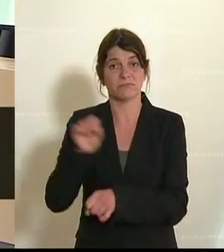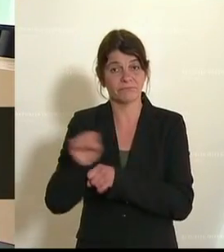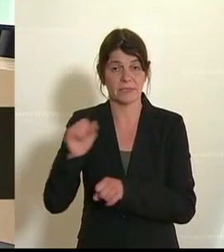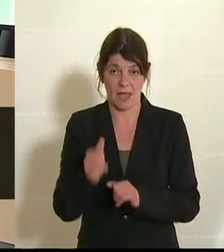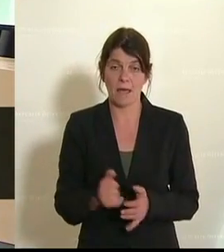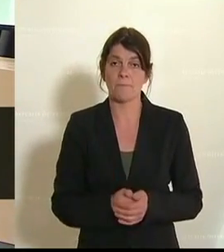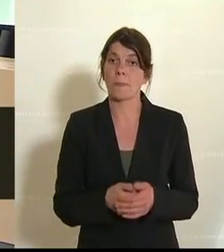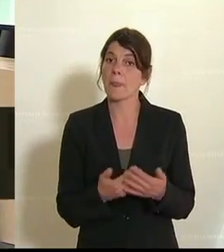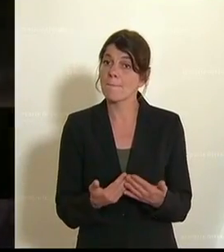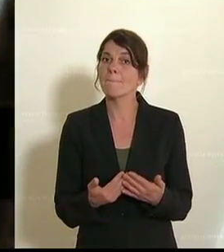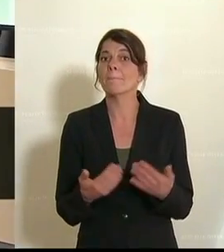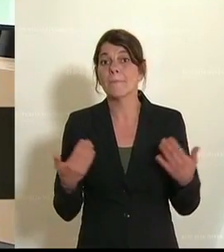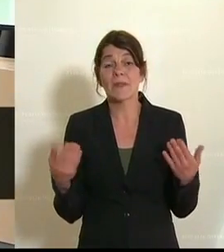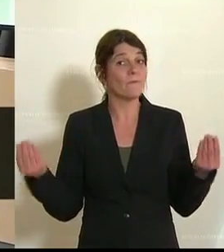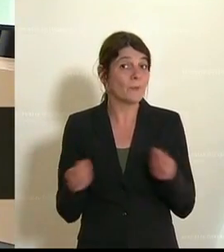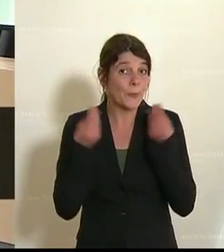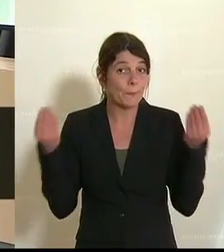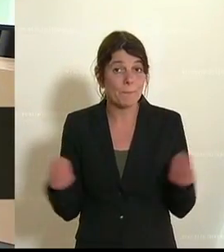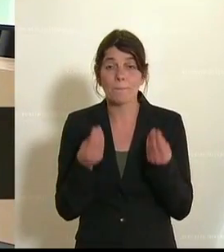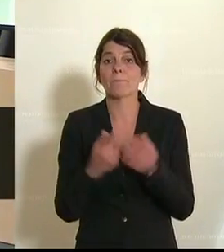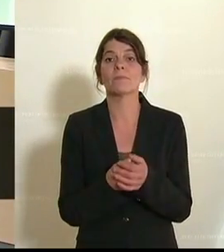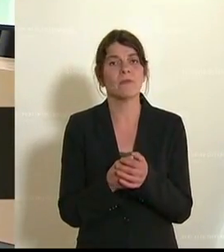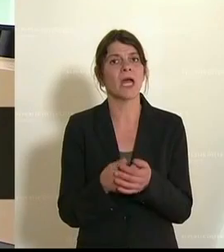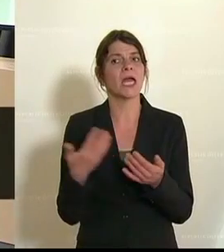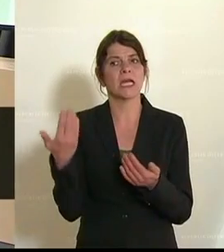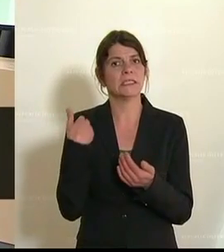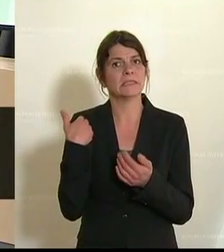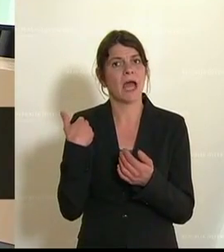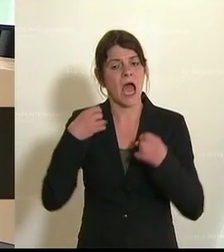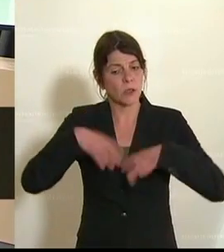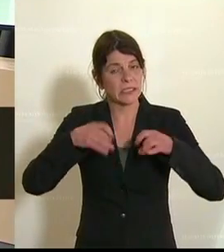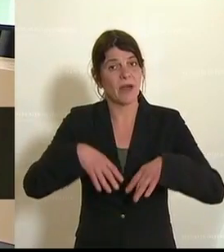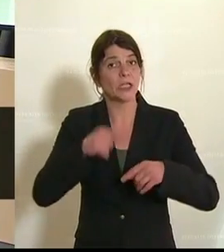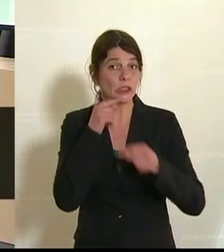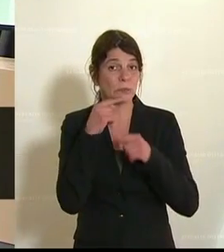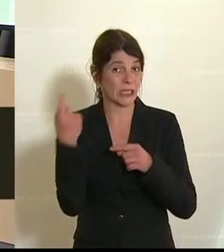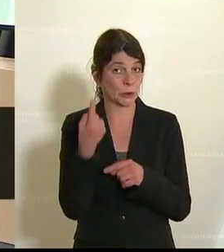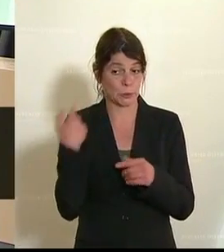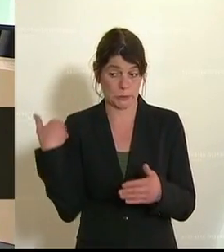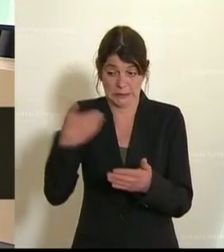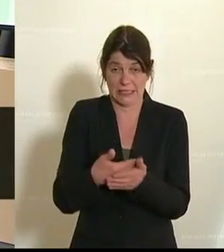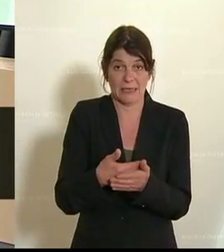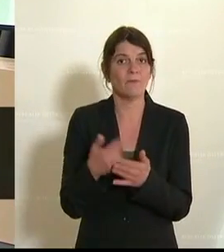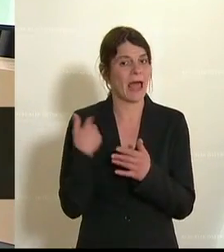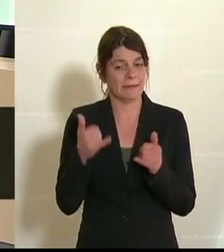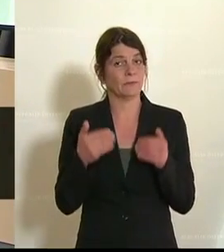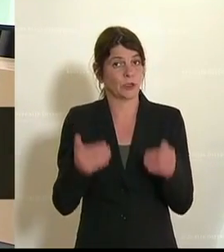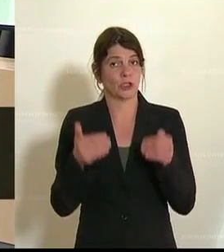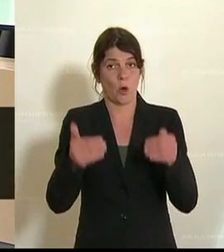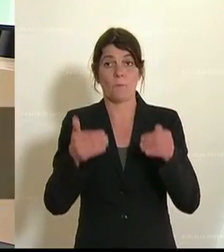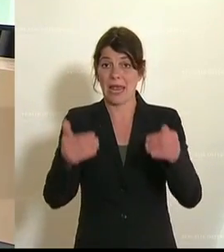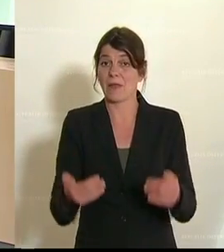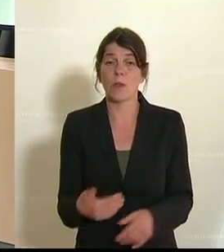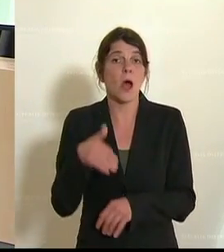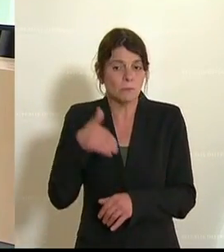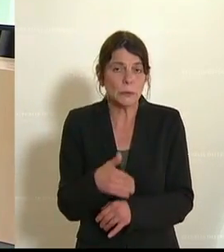Das ist eben zurückführend eben auf die ausgefallenen Sprechstunden, die eben verschoben worden sind oder die man auch